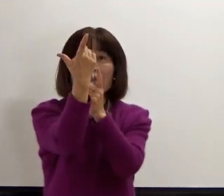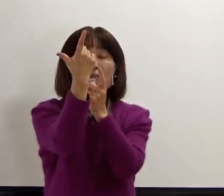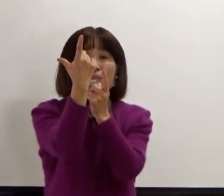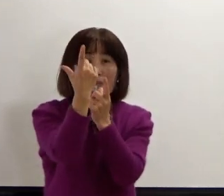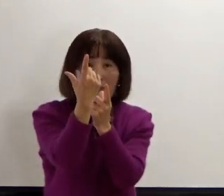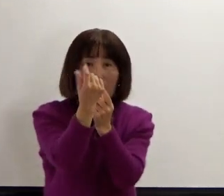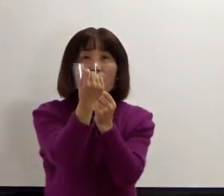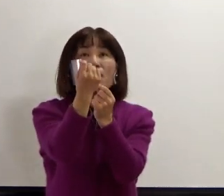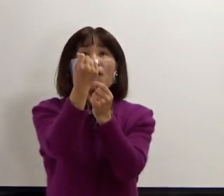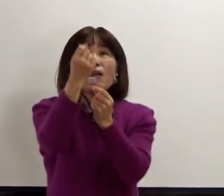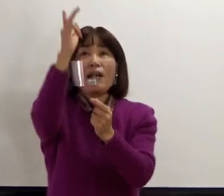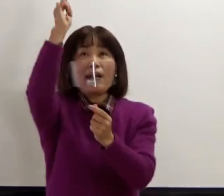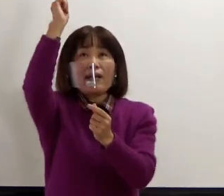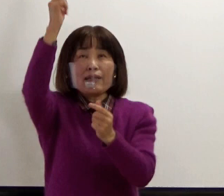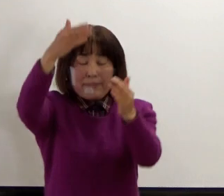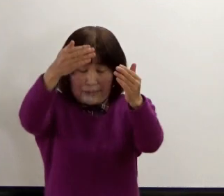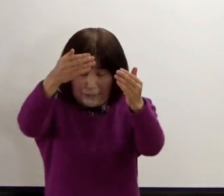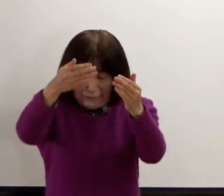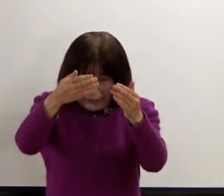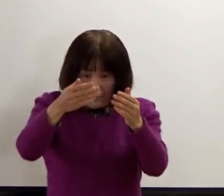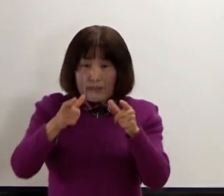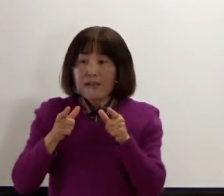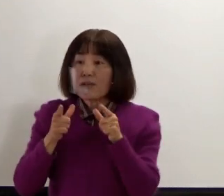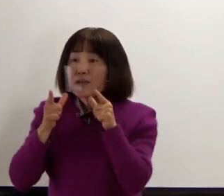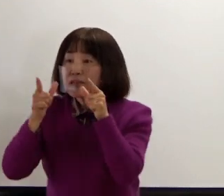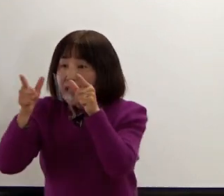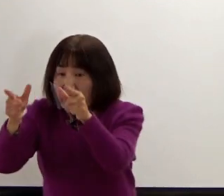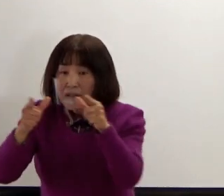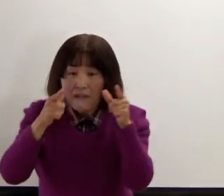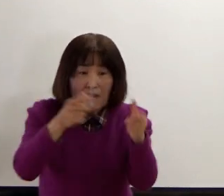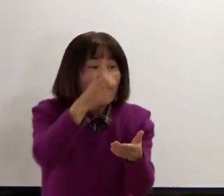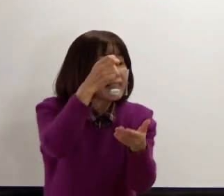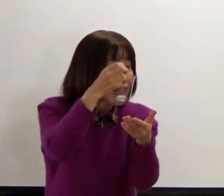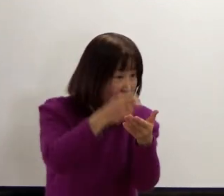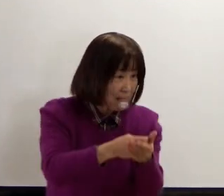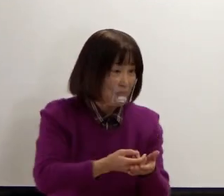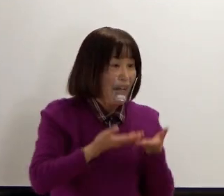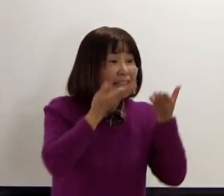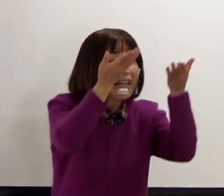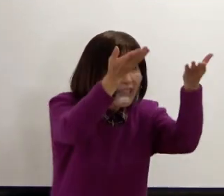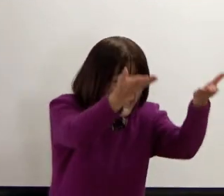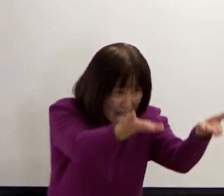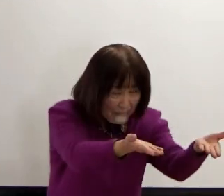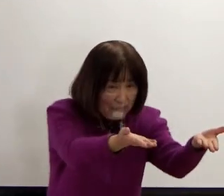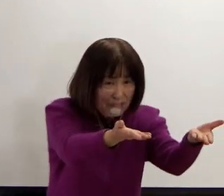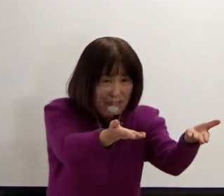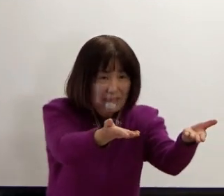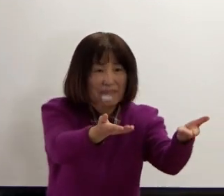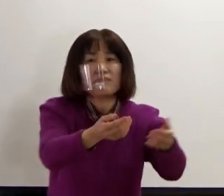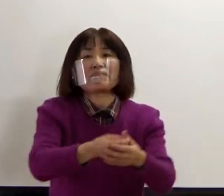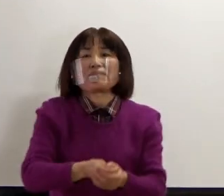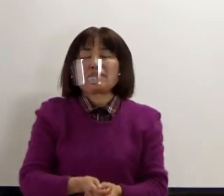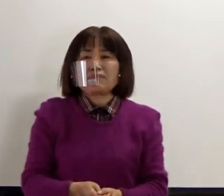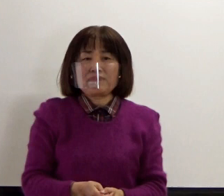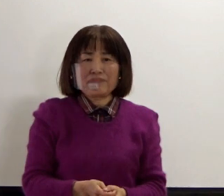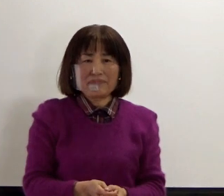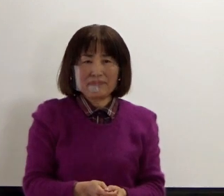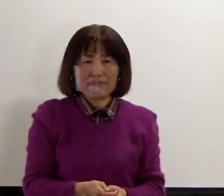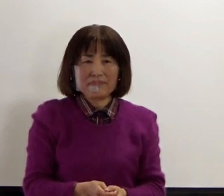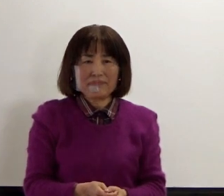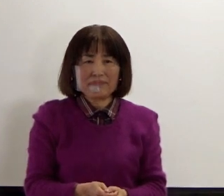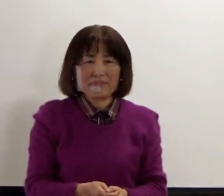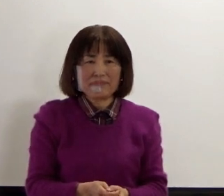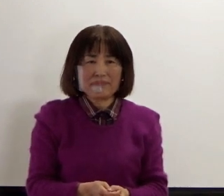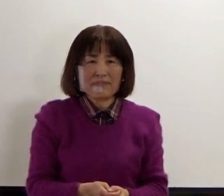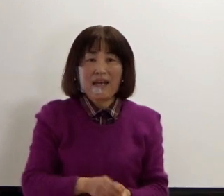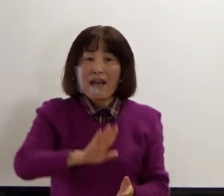必要な答えを準備しておられて、しかしそれはこの話が教えてくれることはですね、やっぱり特別な時な